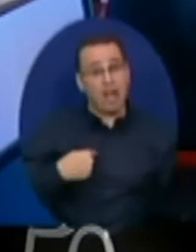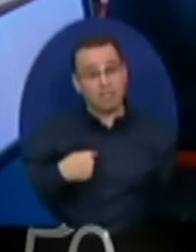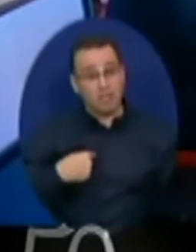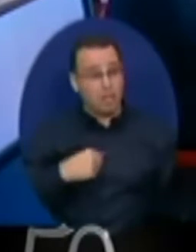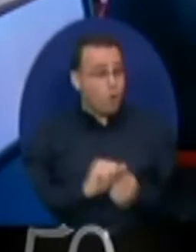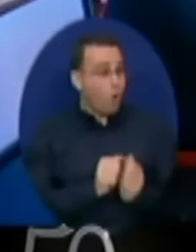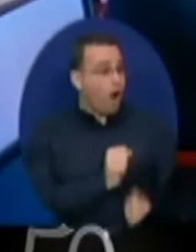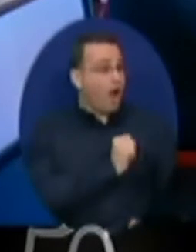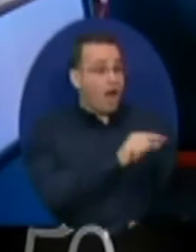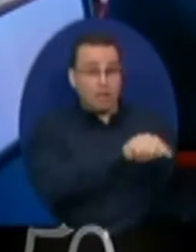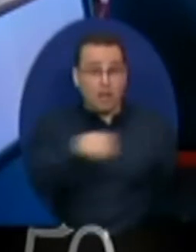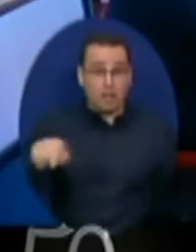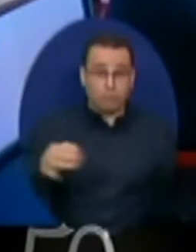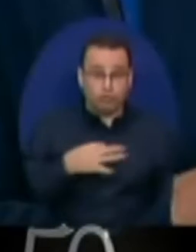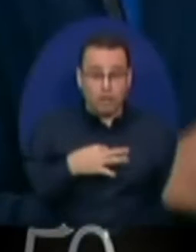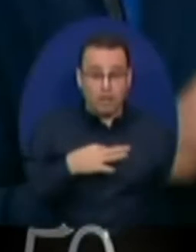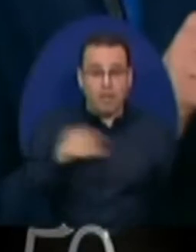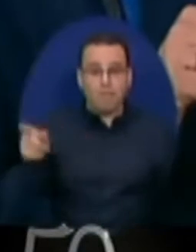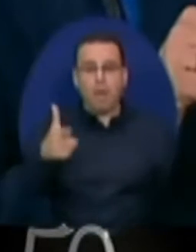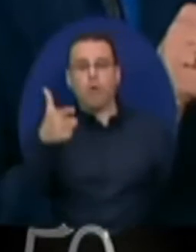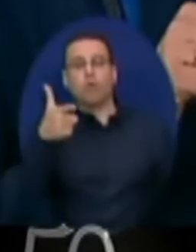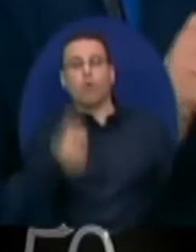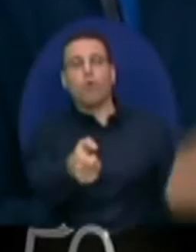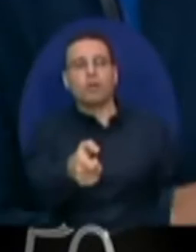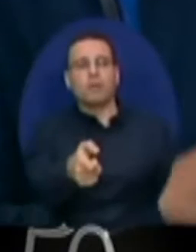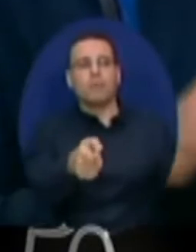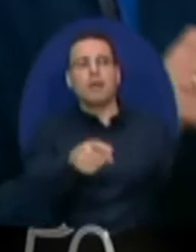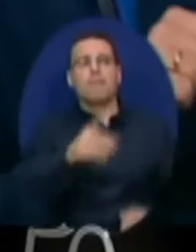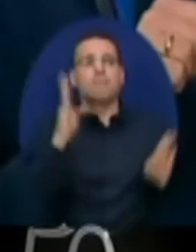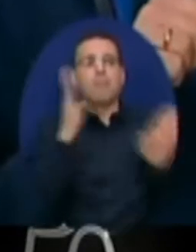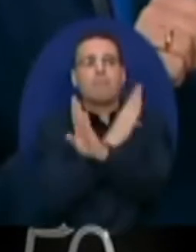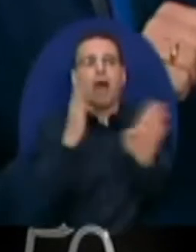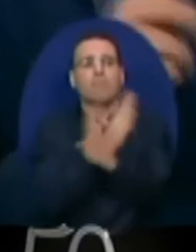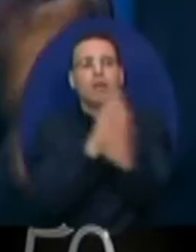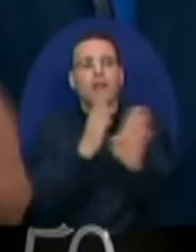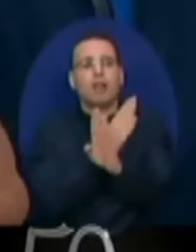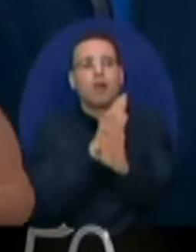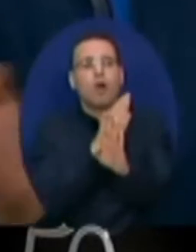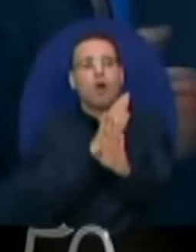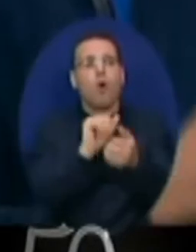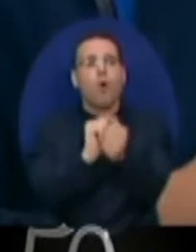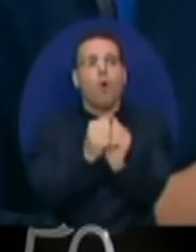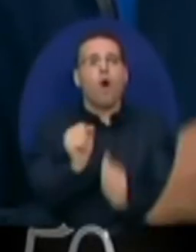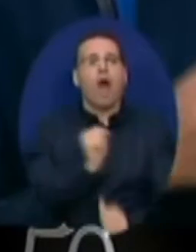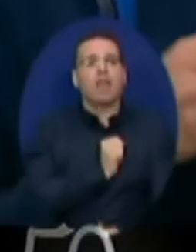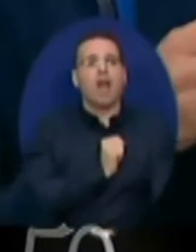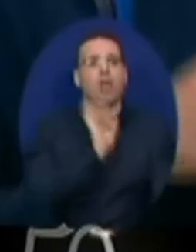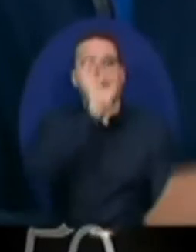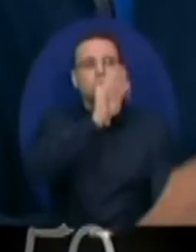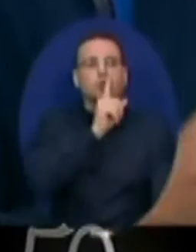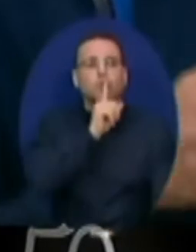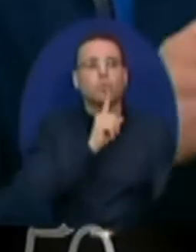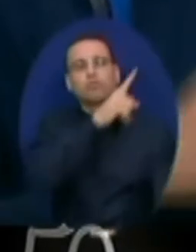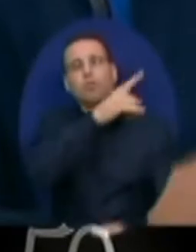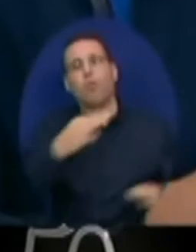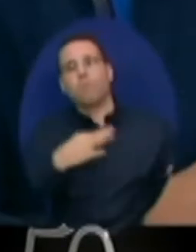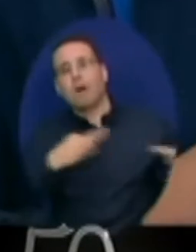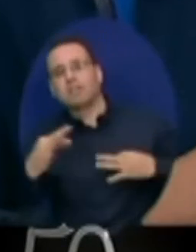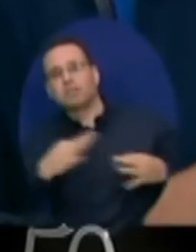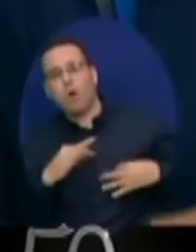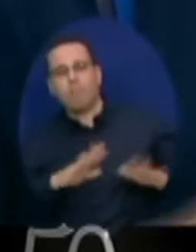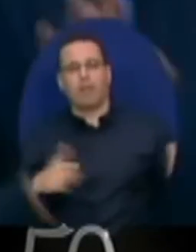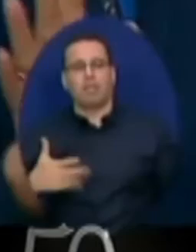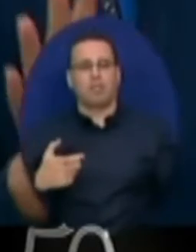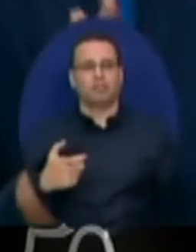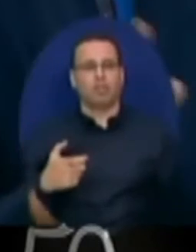מי מחייליי יורה במחבל או חייל סורי פצוע ללא